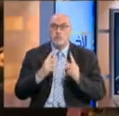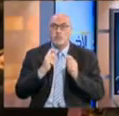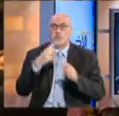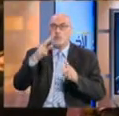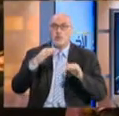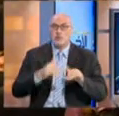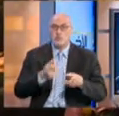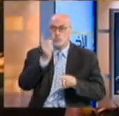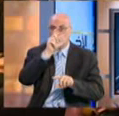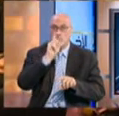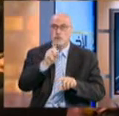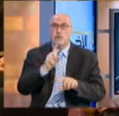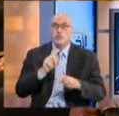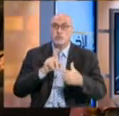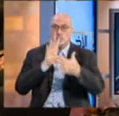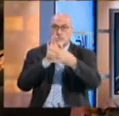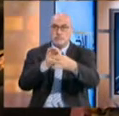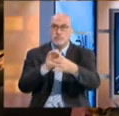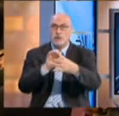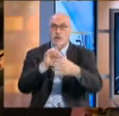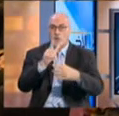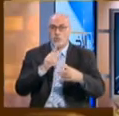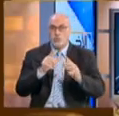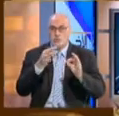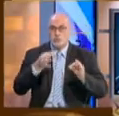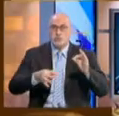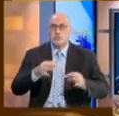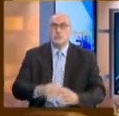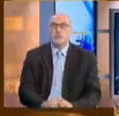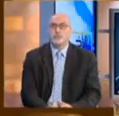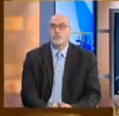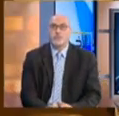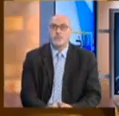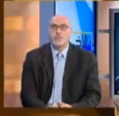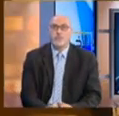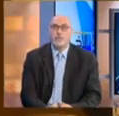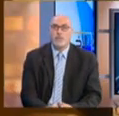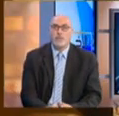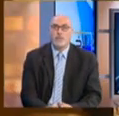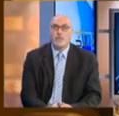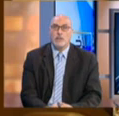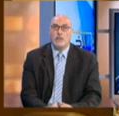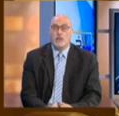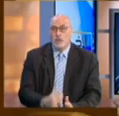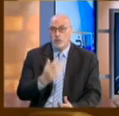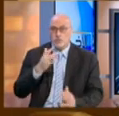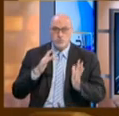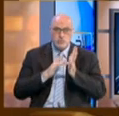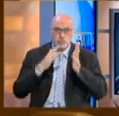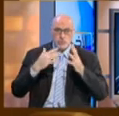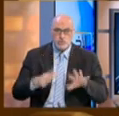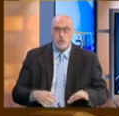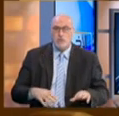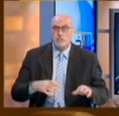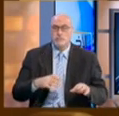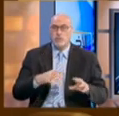للجزائر وتركيا في تعزيز تعاون ثنائي في هذا المجال. لقد تزامن تجسيد هذه